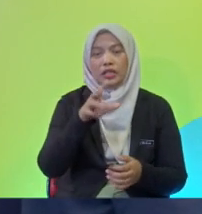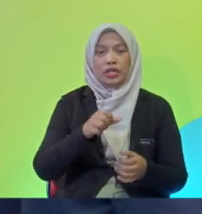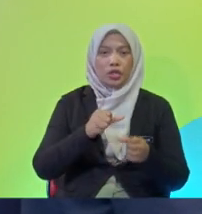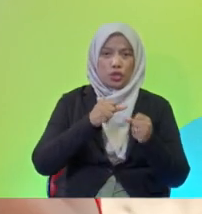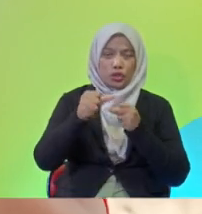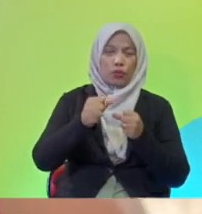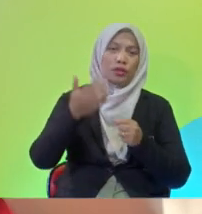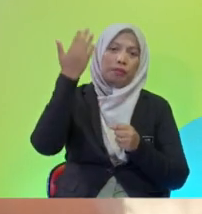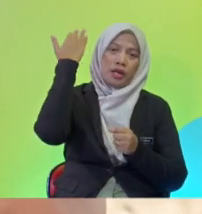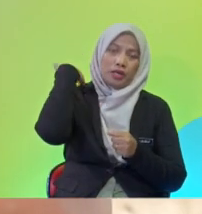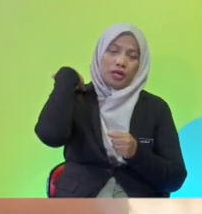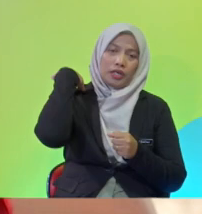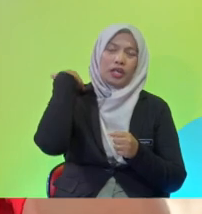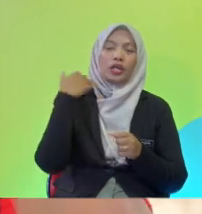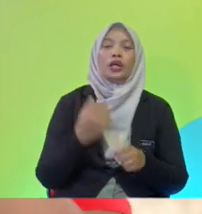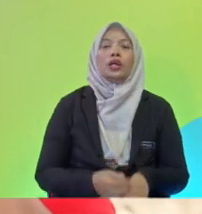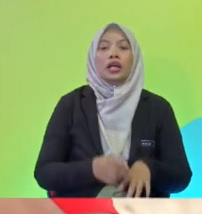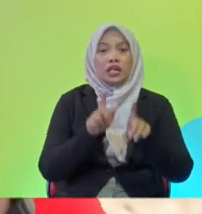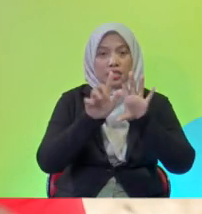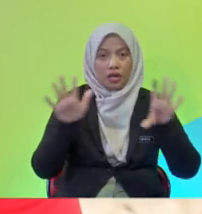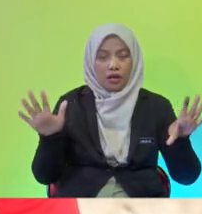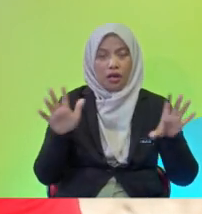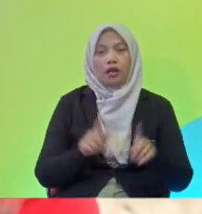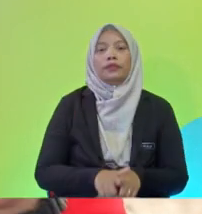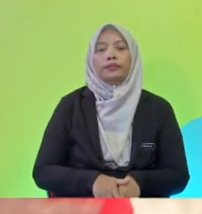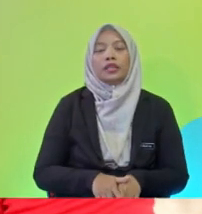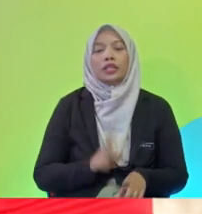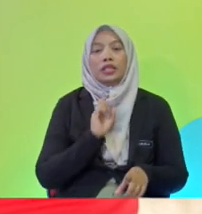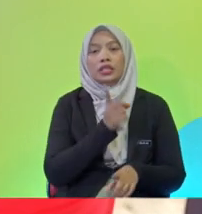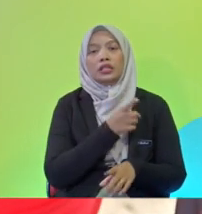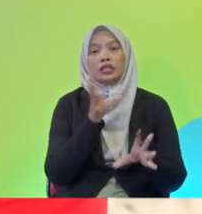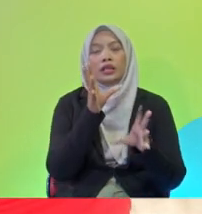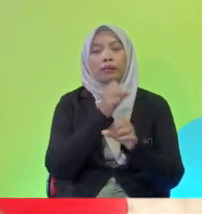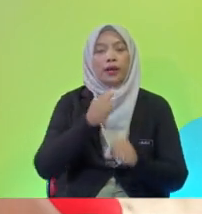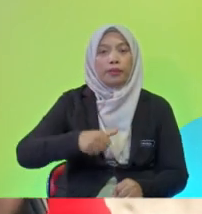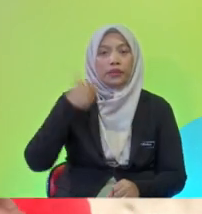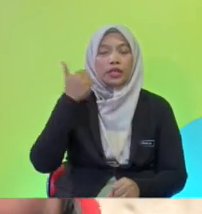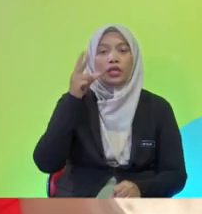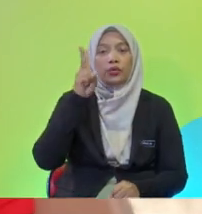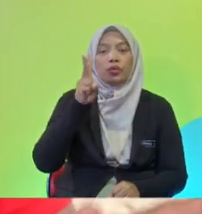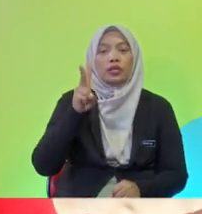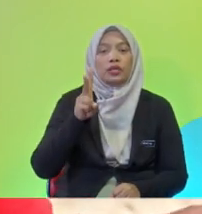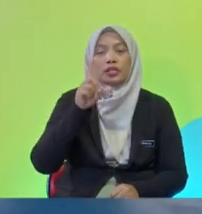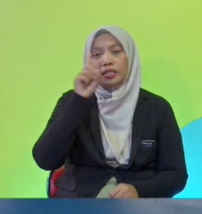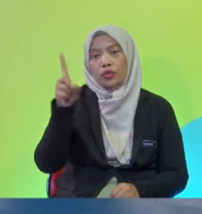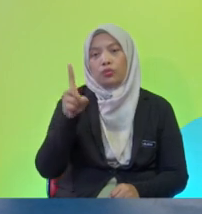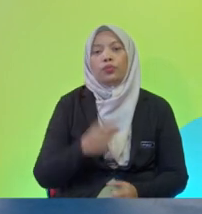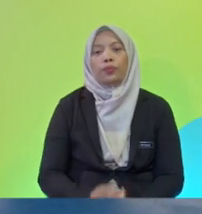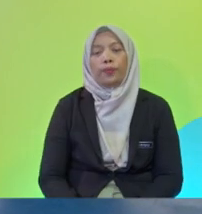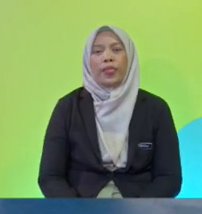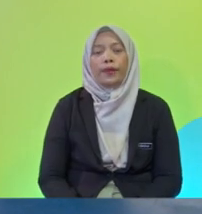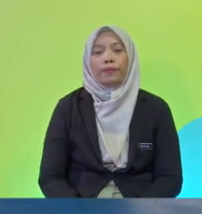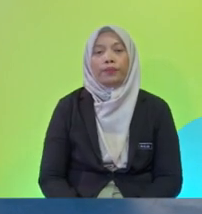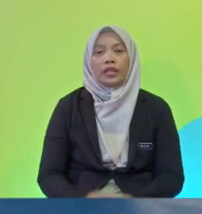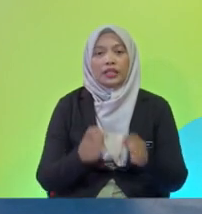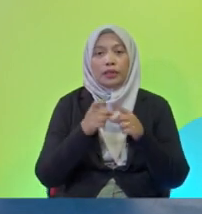ke belakang dan dia duduk jarak-jarak. Itu saja yang baik sebenarnya. Sebab tu kita dapat menangi 2-1.